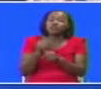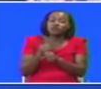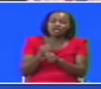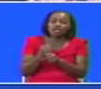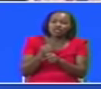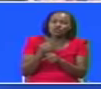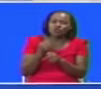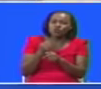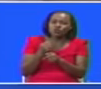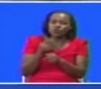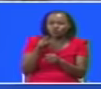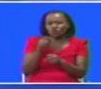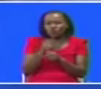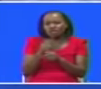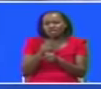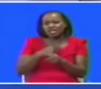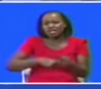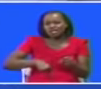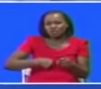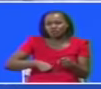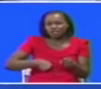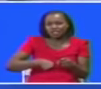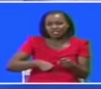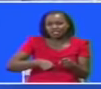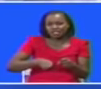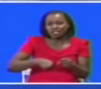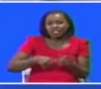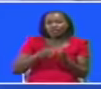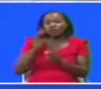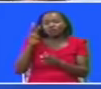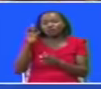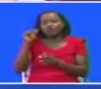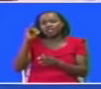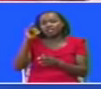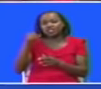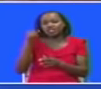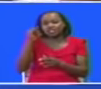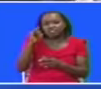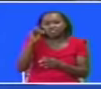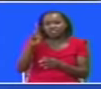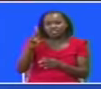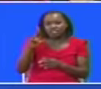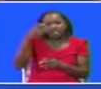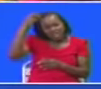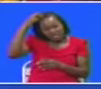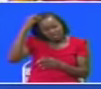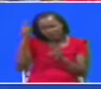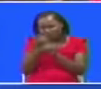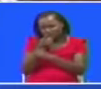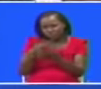umefanya kazi maeneo kama Malindi kama unavyosema, wewe mwenyewe umetoka Wajir, umefanya kazi Lamu na kadhalika. Kuna tofauti